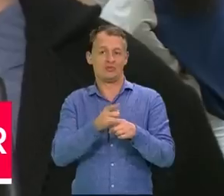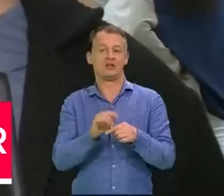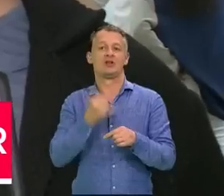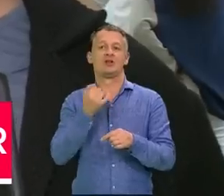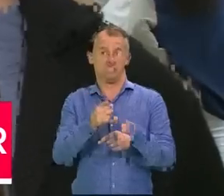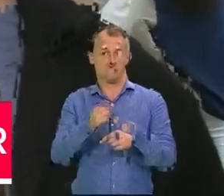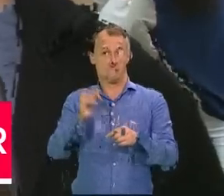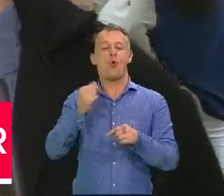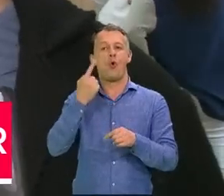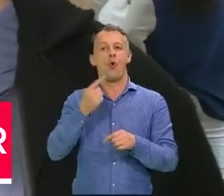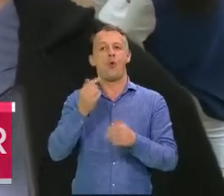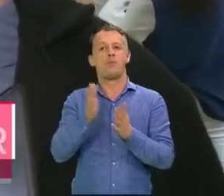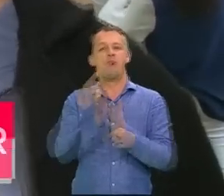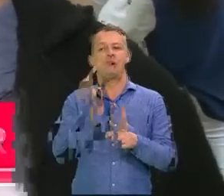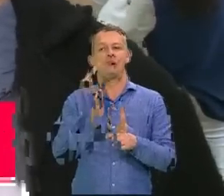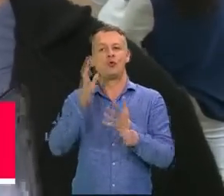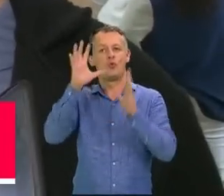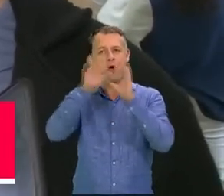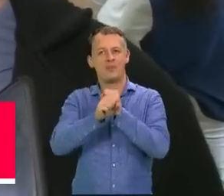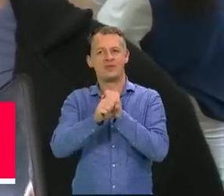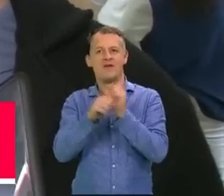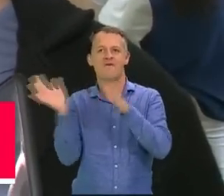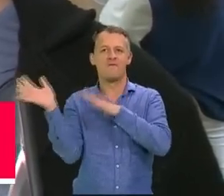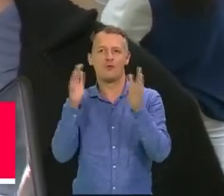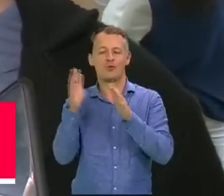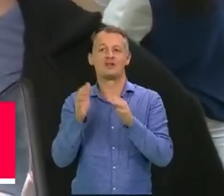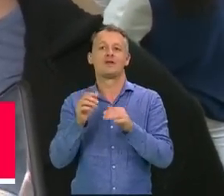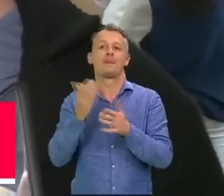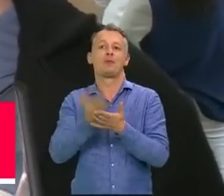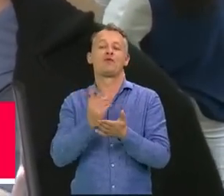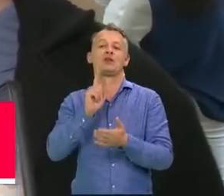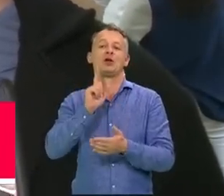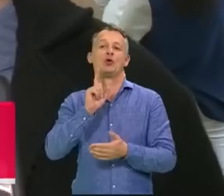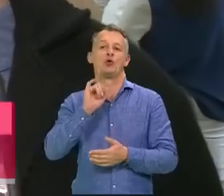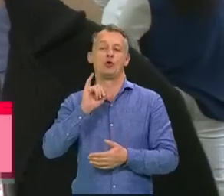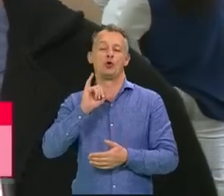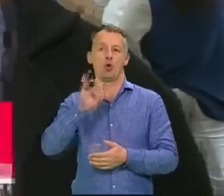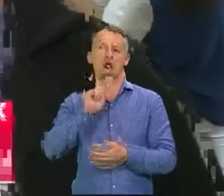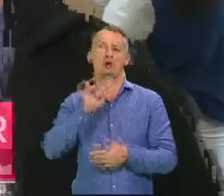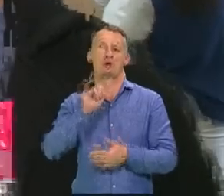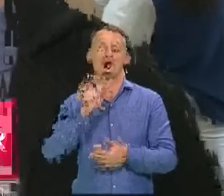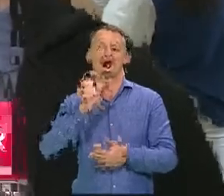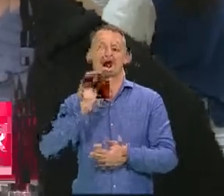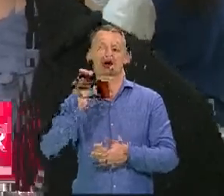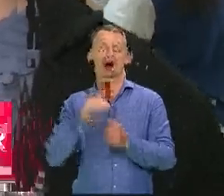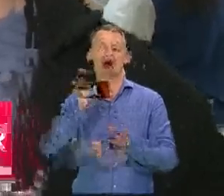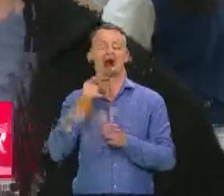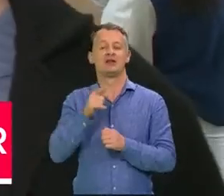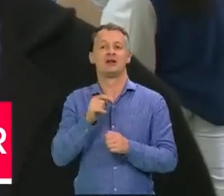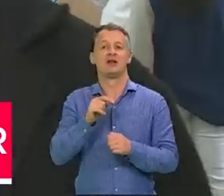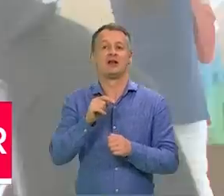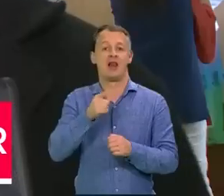Caragiale. Să fie mândri de etnia lor, să aibă în vedere că limba romani se trage din limba sanscrită, care este o